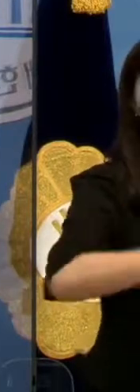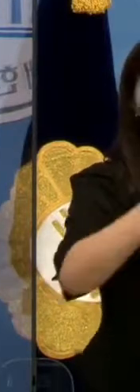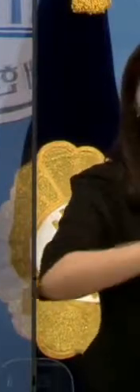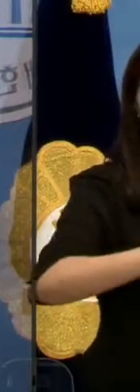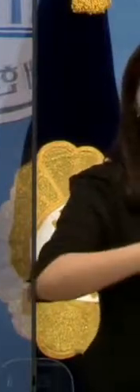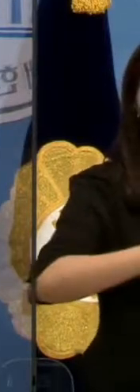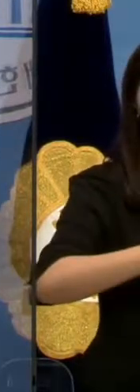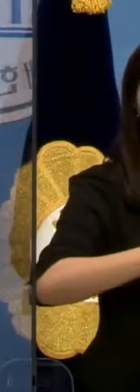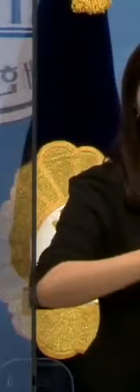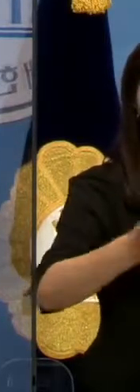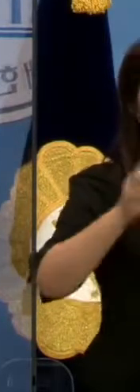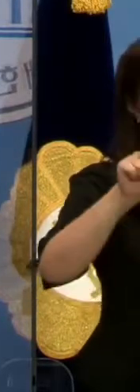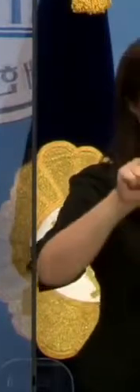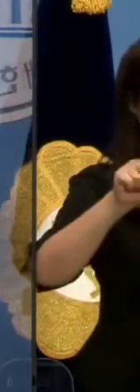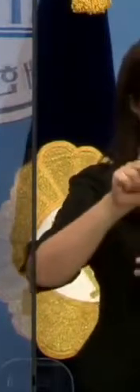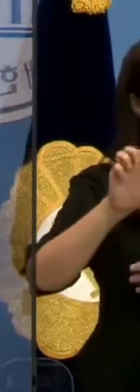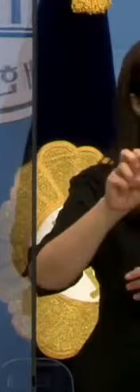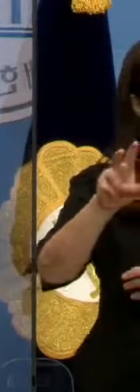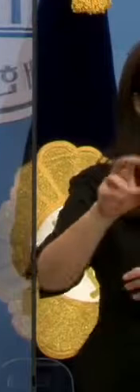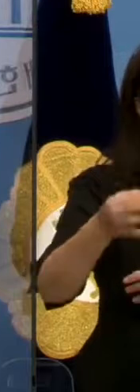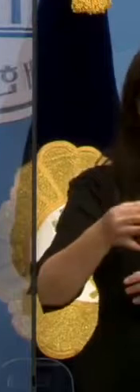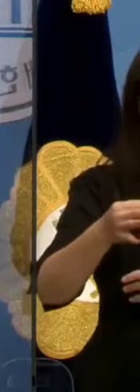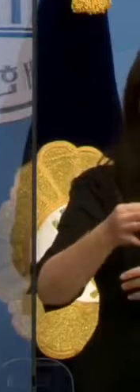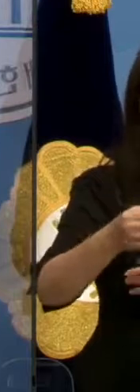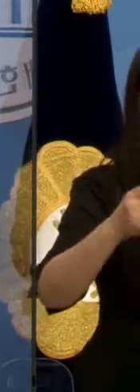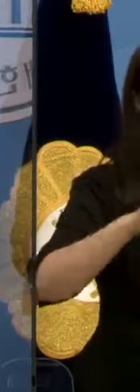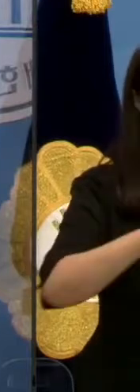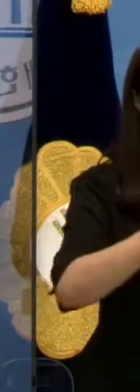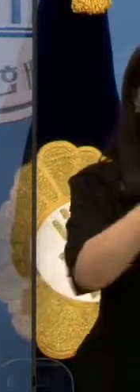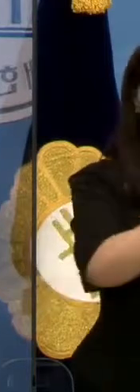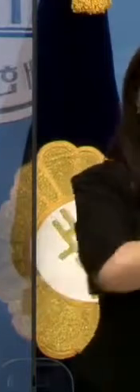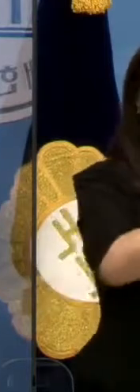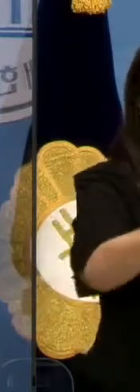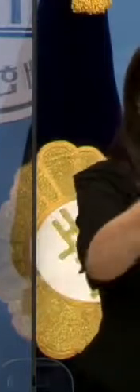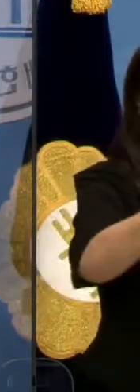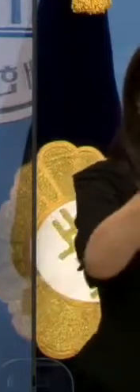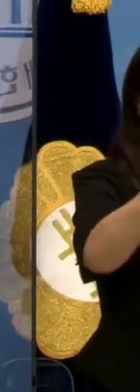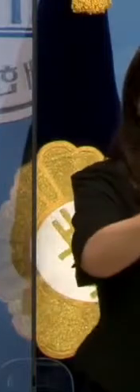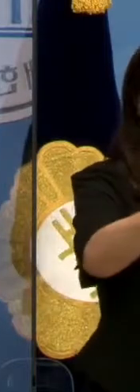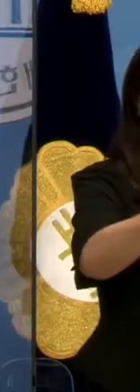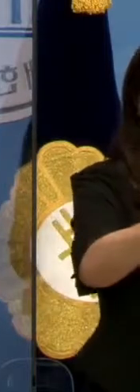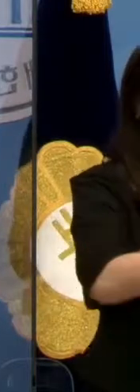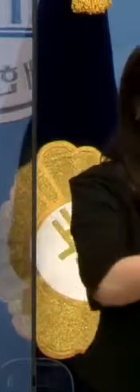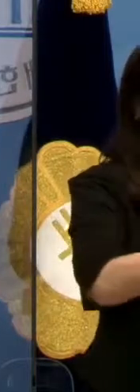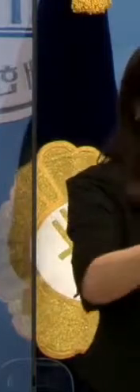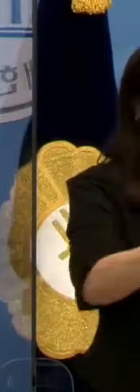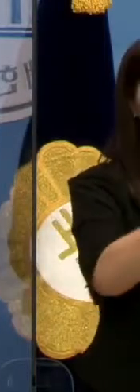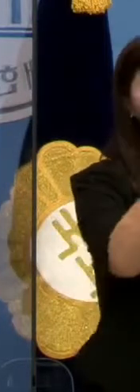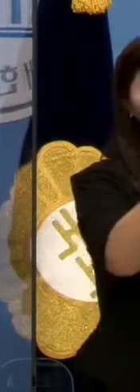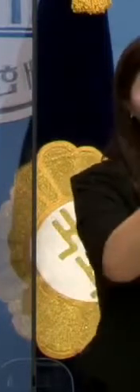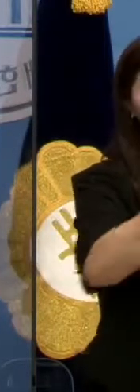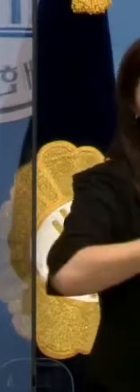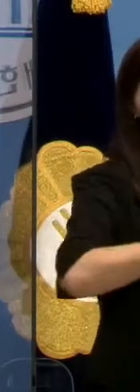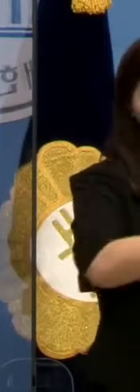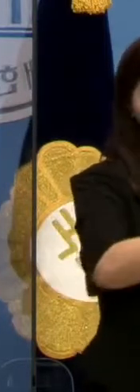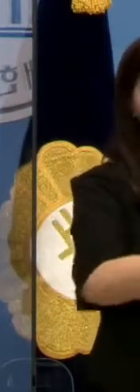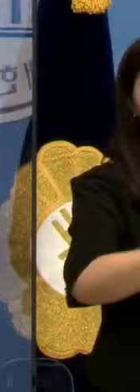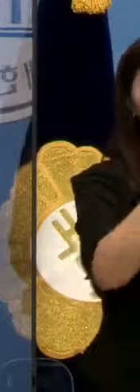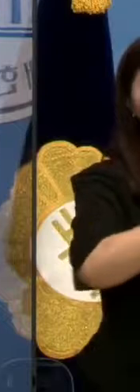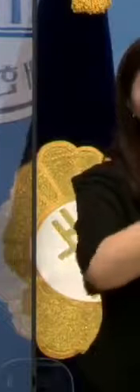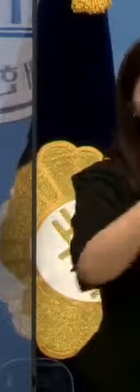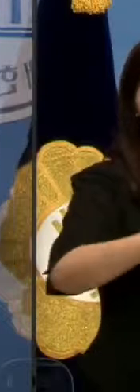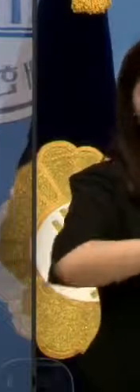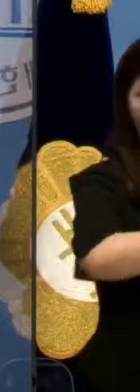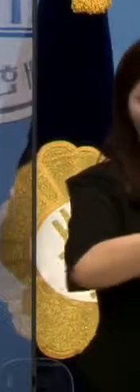약 10평형, 2인 가구 52.8평방미터, 공급 면적 약 18평형, 3인